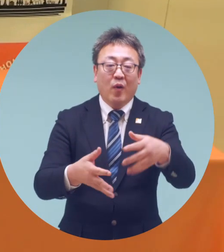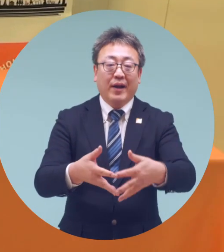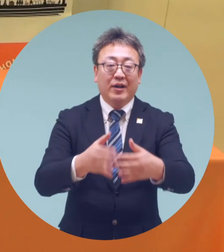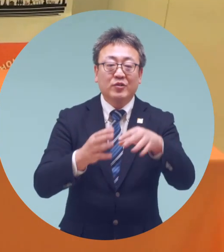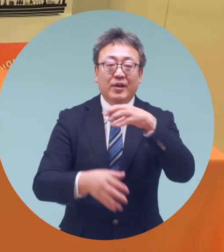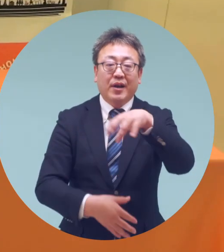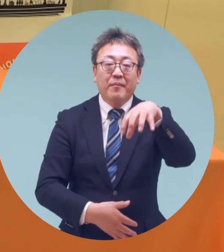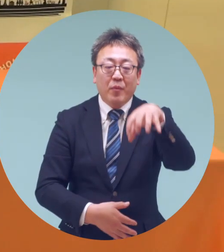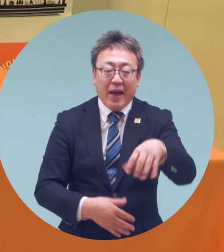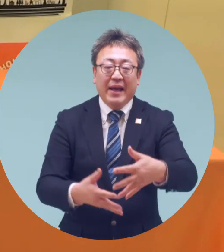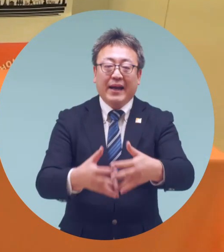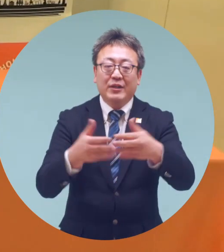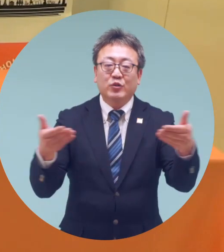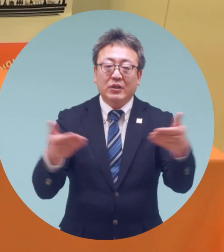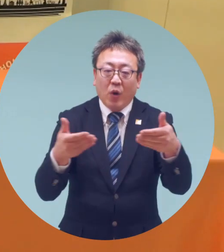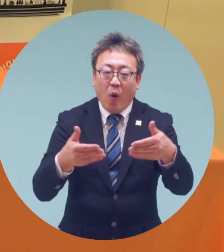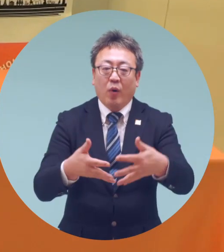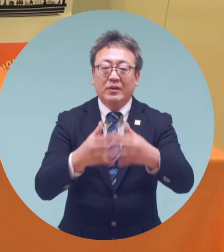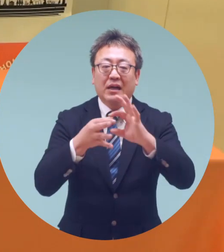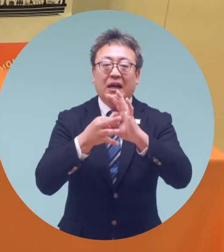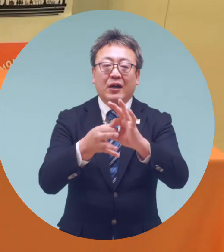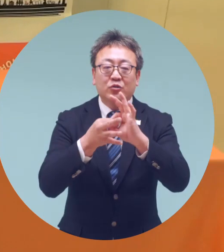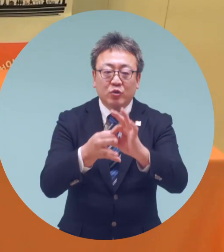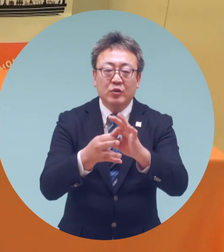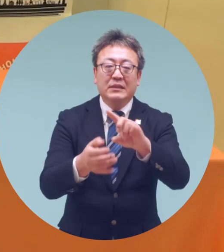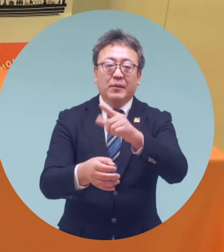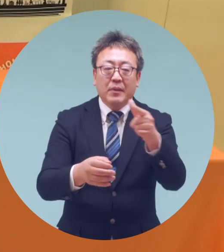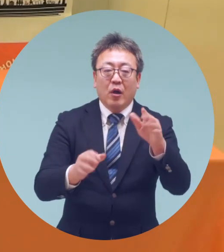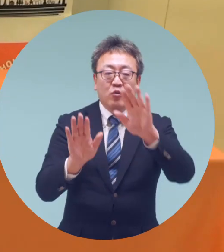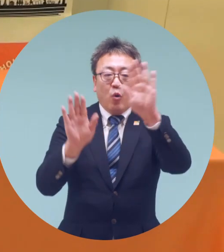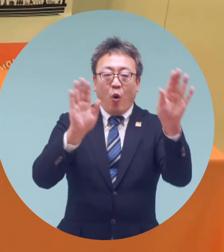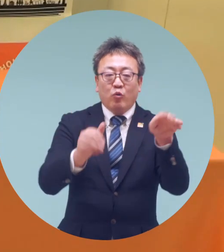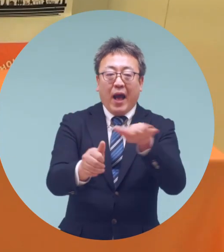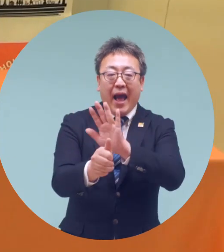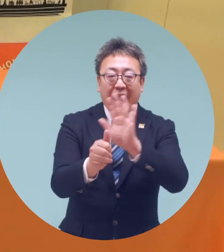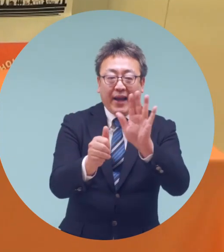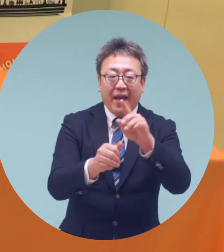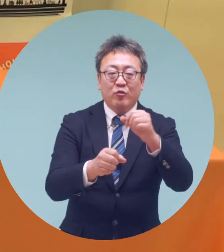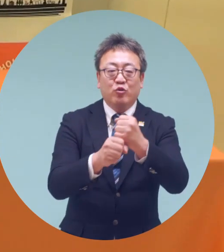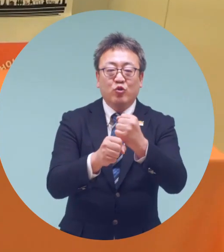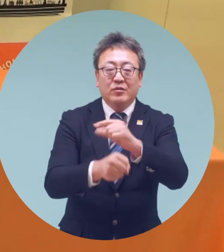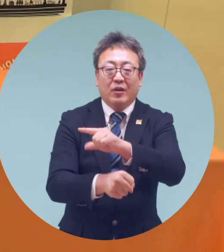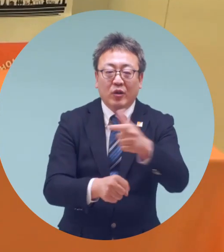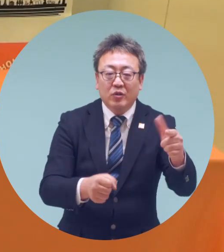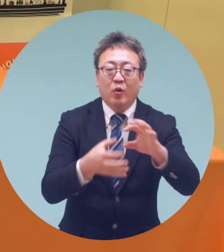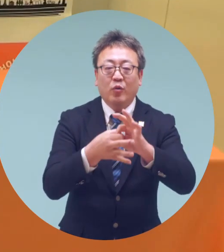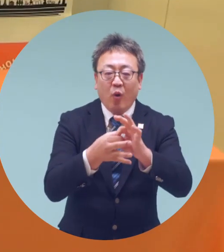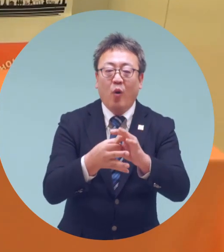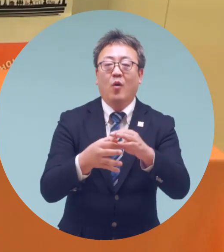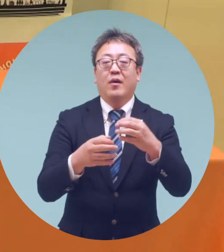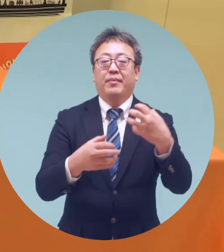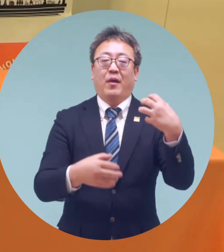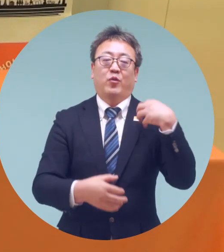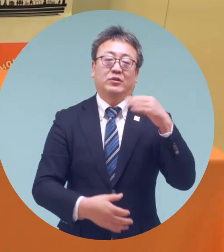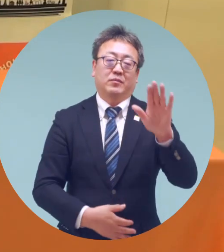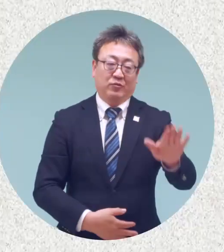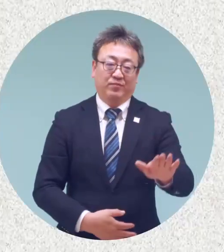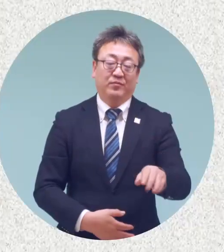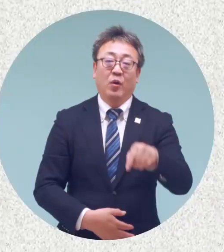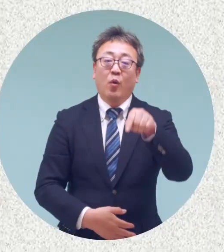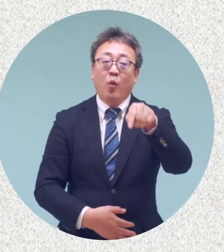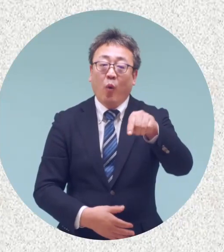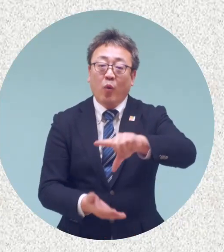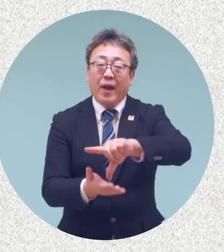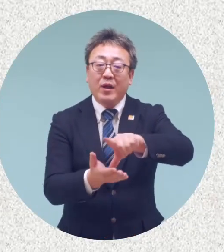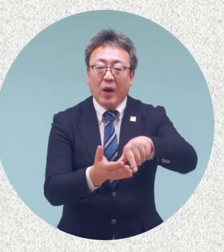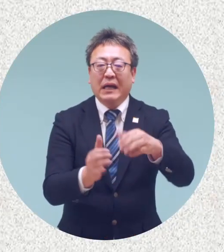建設指導課では建設業や建築に関すること、景観など街づくりに関することなどを所管しています。